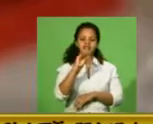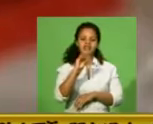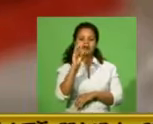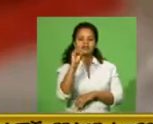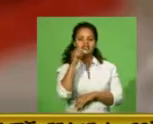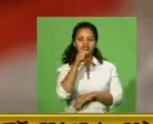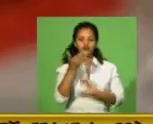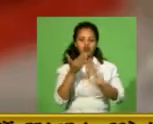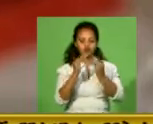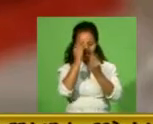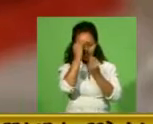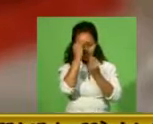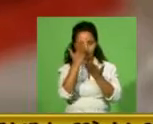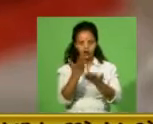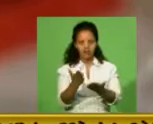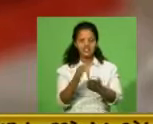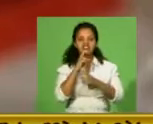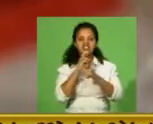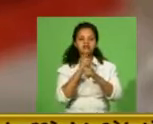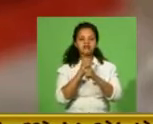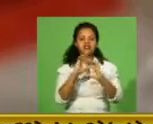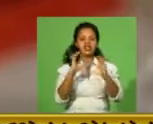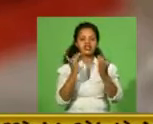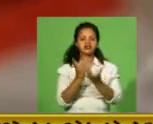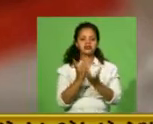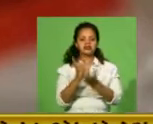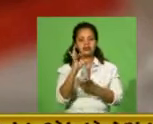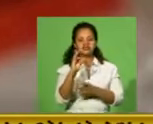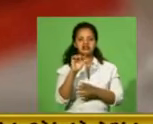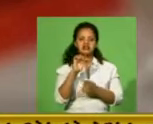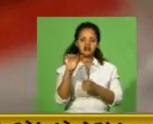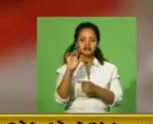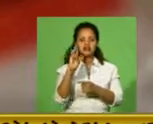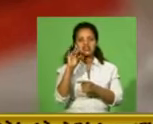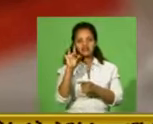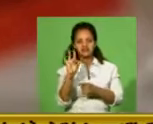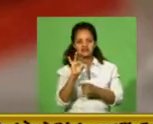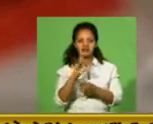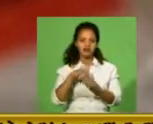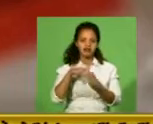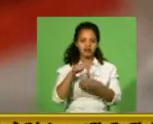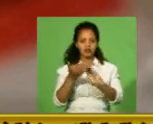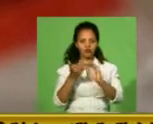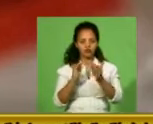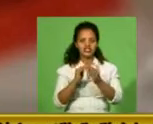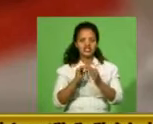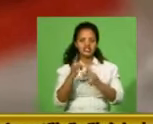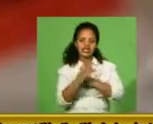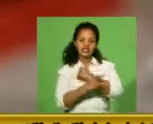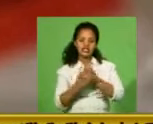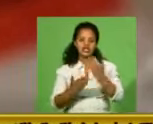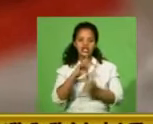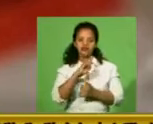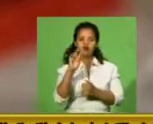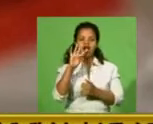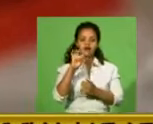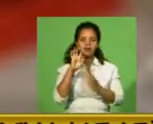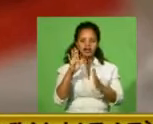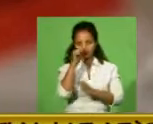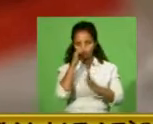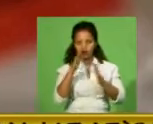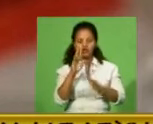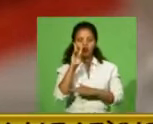ሴቶች መሆናቸውን ያስታወቀው የእድሜ ክልላቸውም ከ7 እስከ 78 ዓመት ውስጥ የሚያርፍ ሲሆን ከዜግነት አንጻርም 140